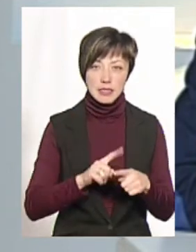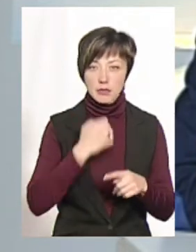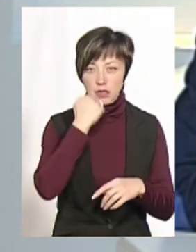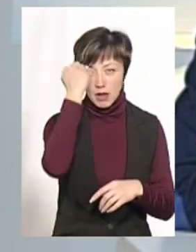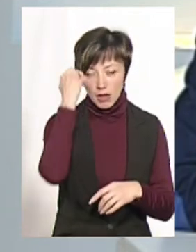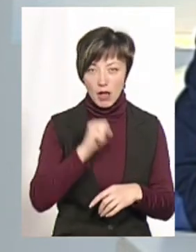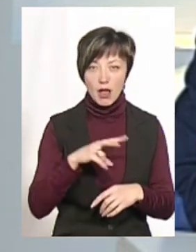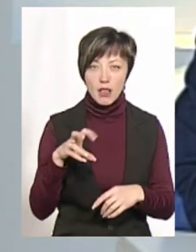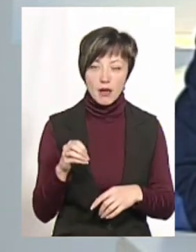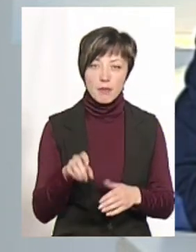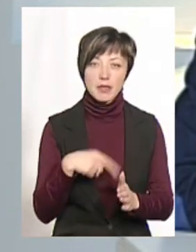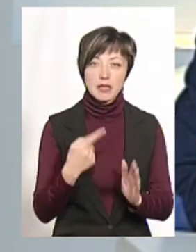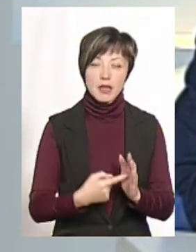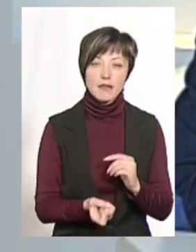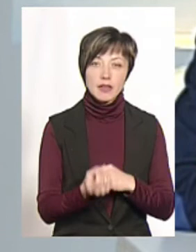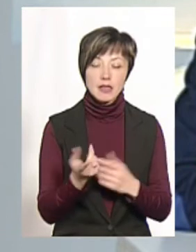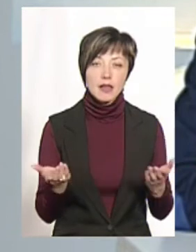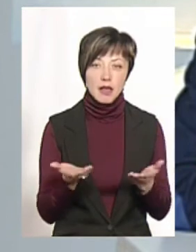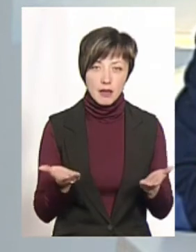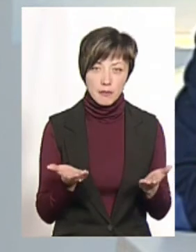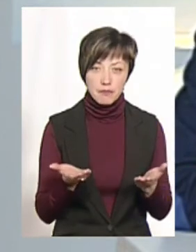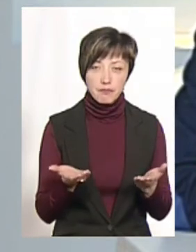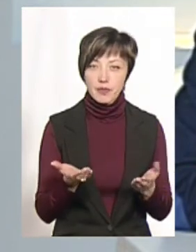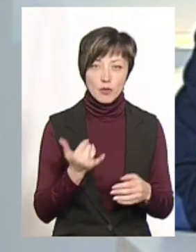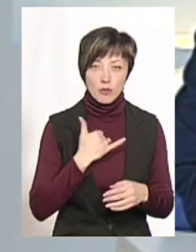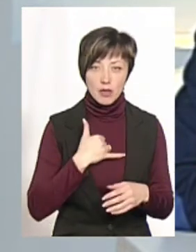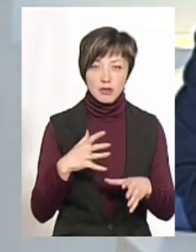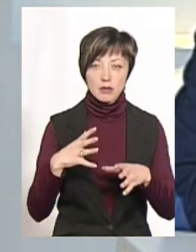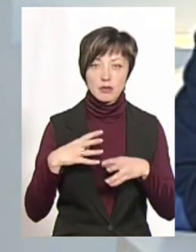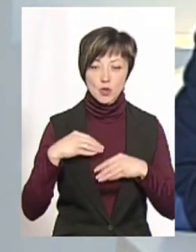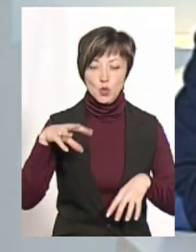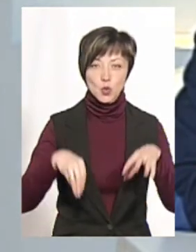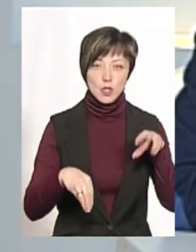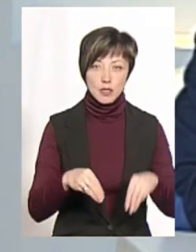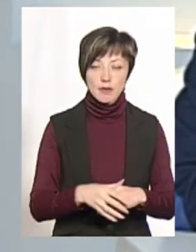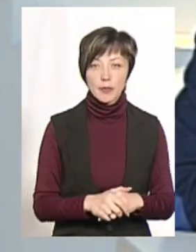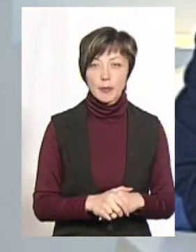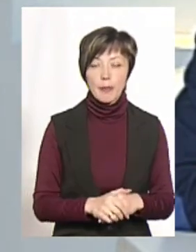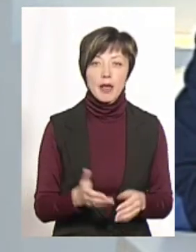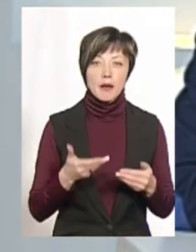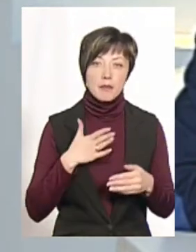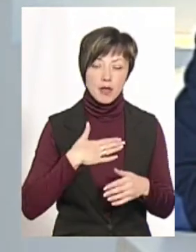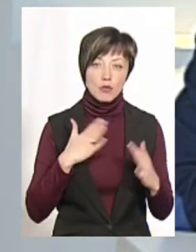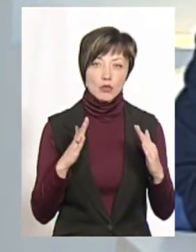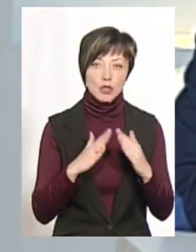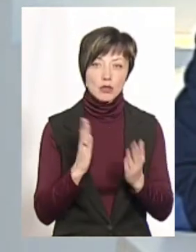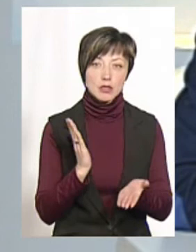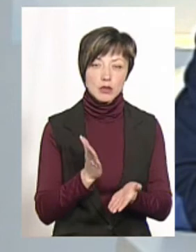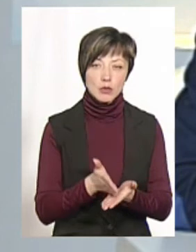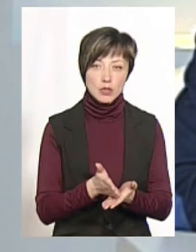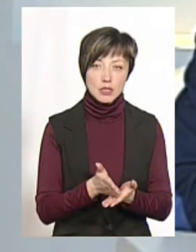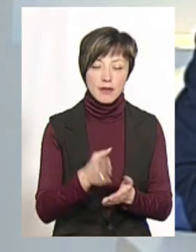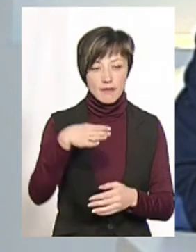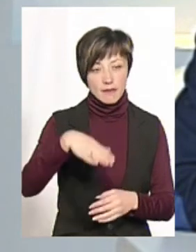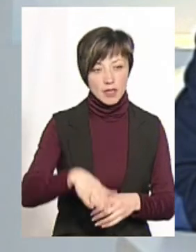звісно, дякуємо, але от питання в мене виникло яке, і не тільки в мене, а в моїх і сусідів. Мій будинок знаходиться